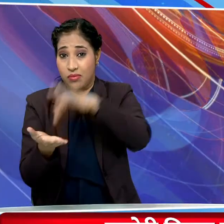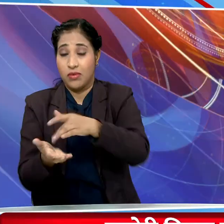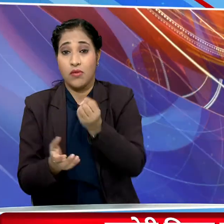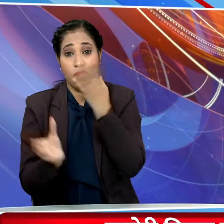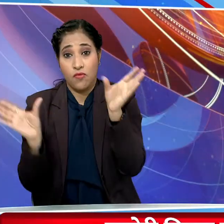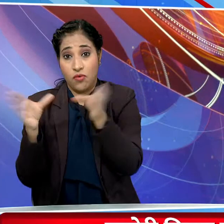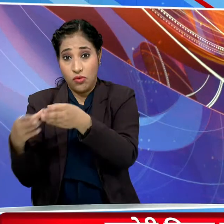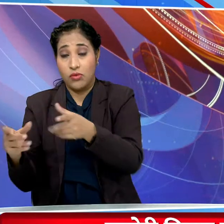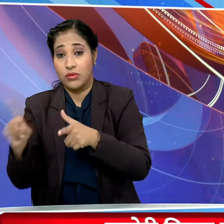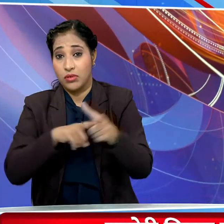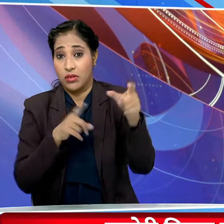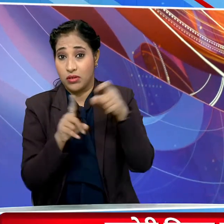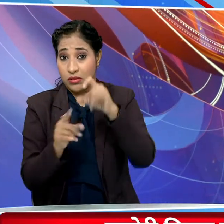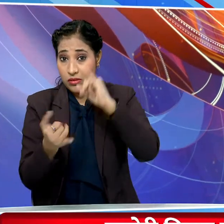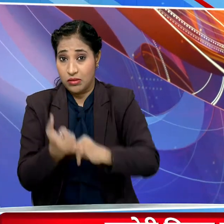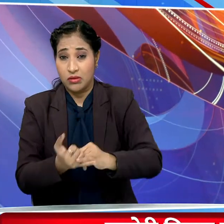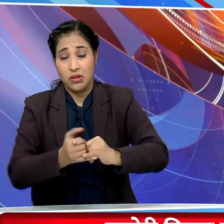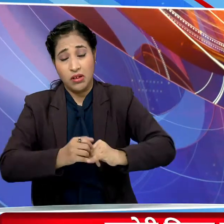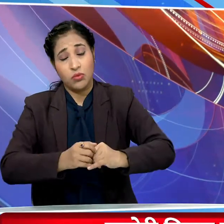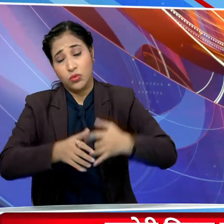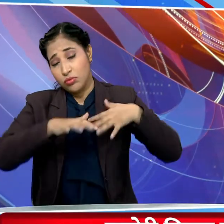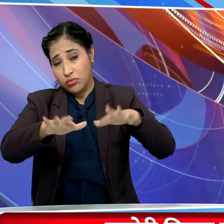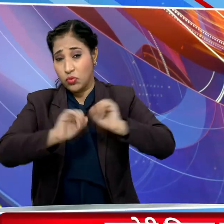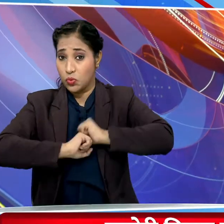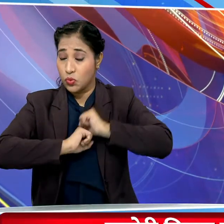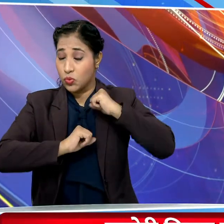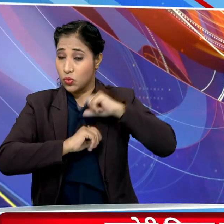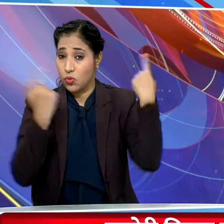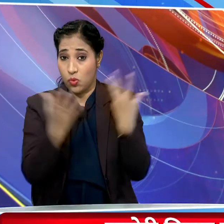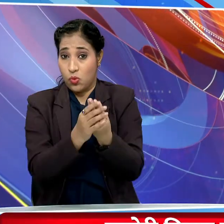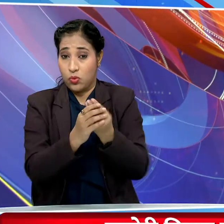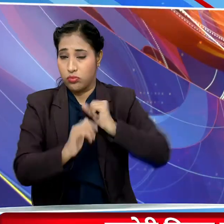बीजेपी JDS ने किया जोरदार धरना प्रदर्शन।